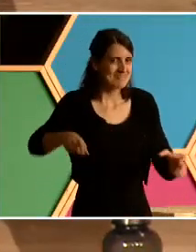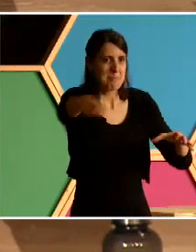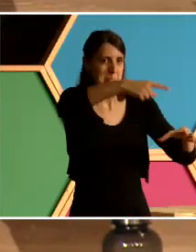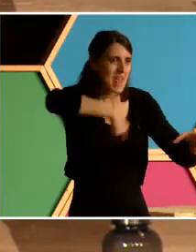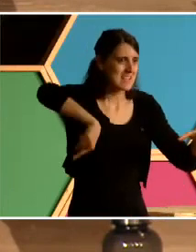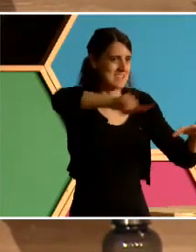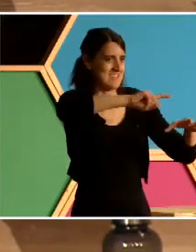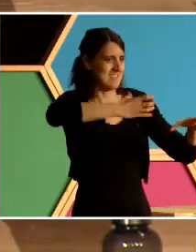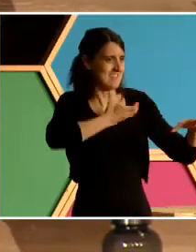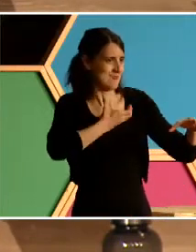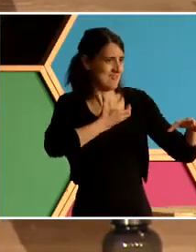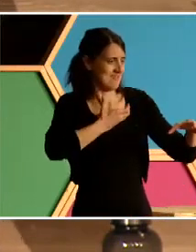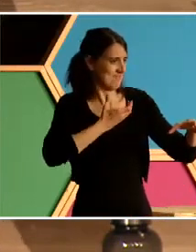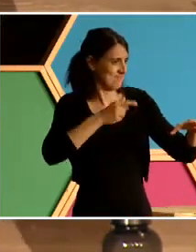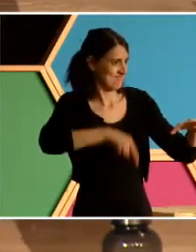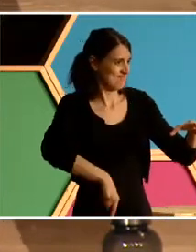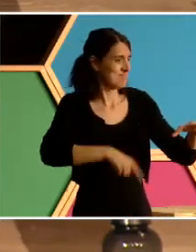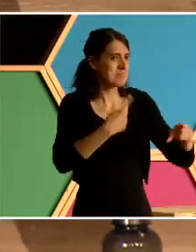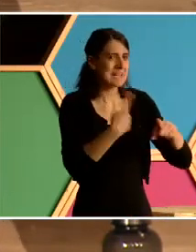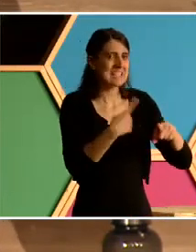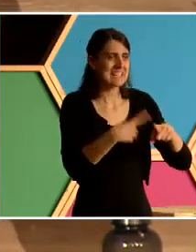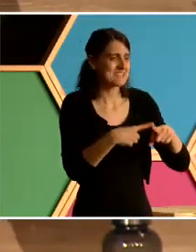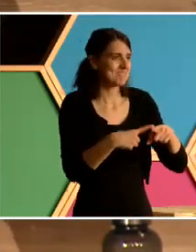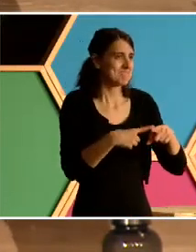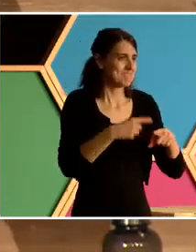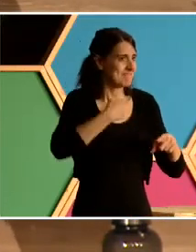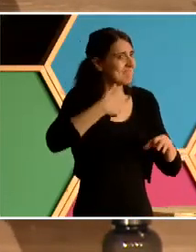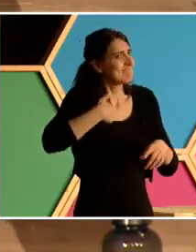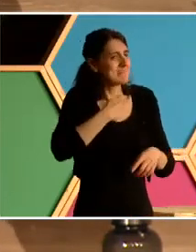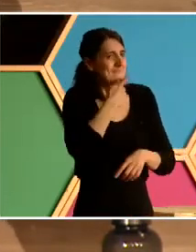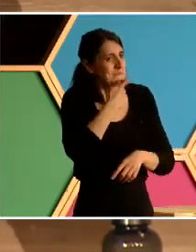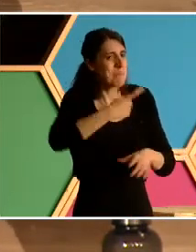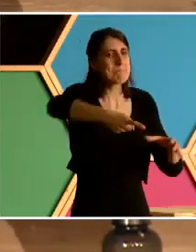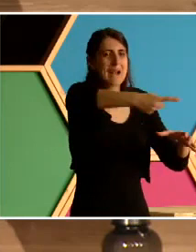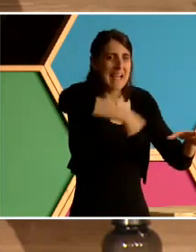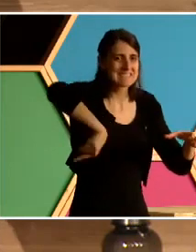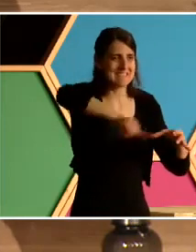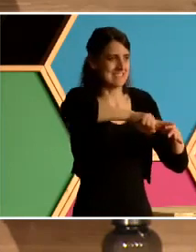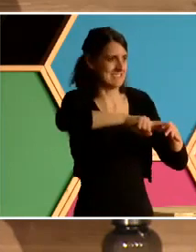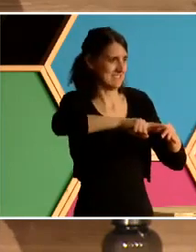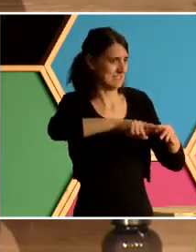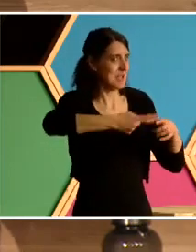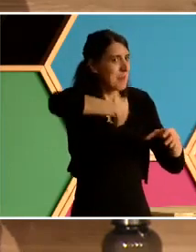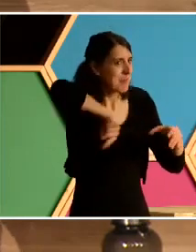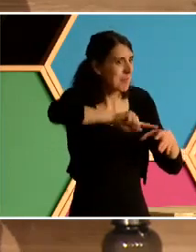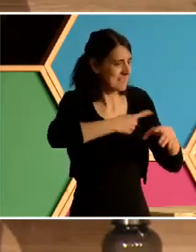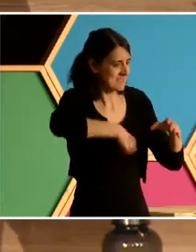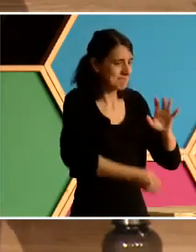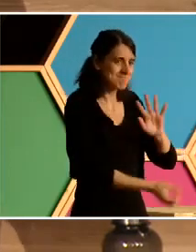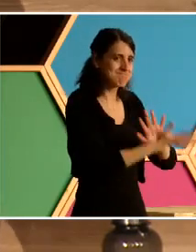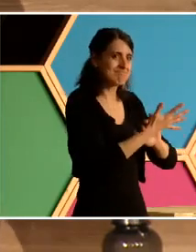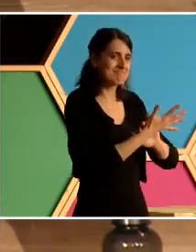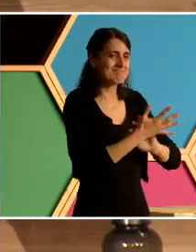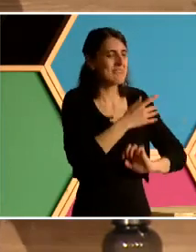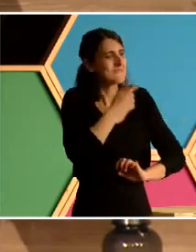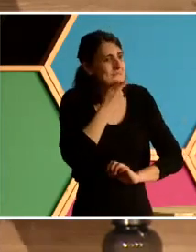plaça de la Vila, perquè nosaltres venim de les places i ens agrada tornar a les places. I aquesta